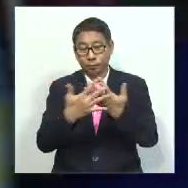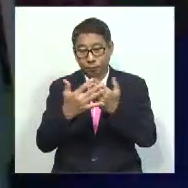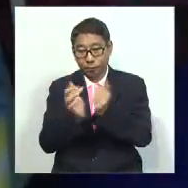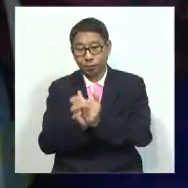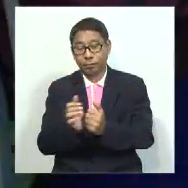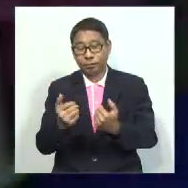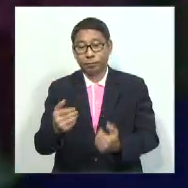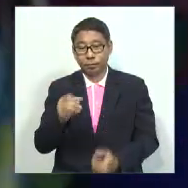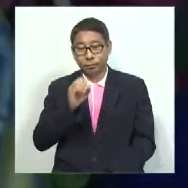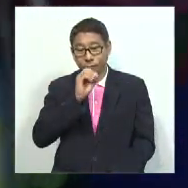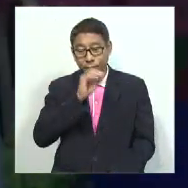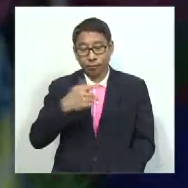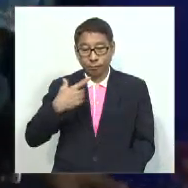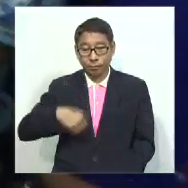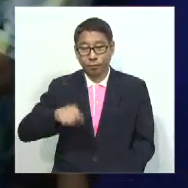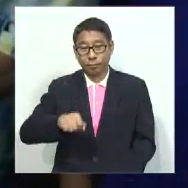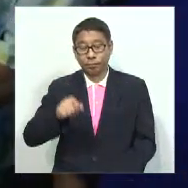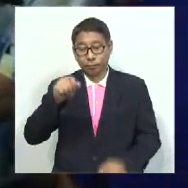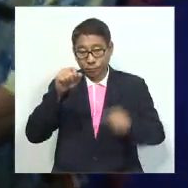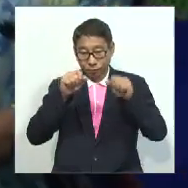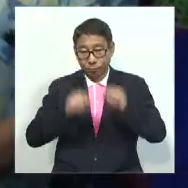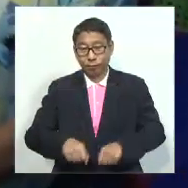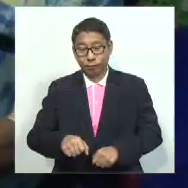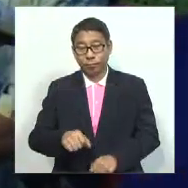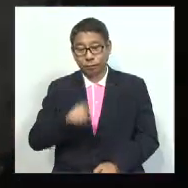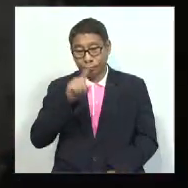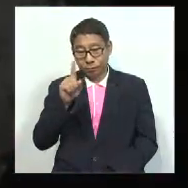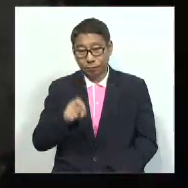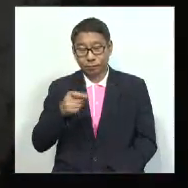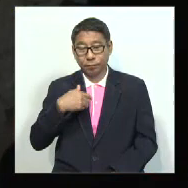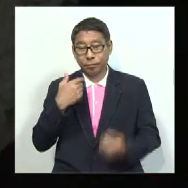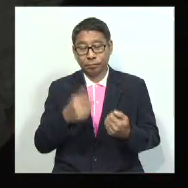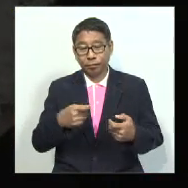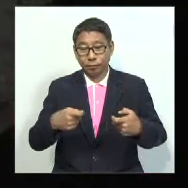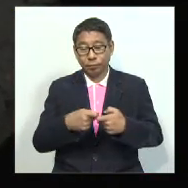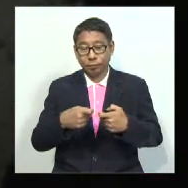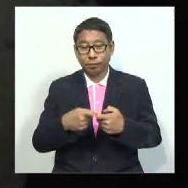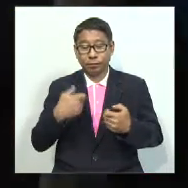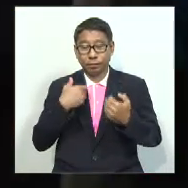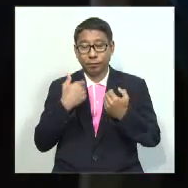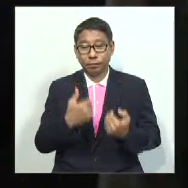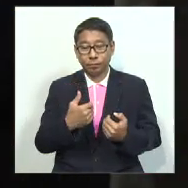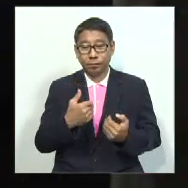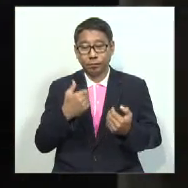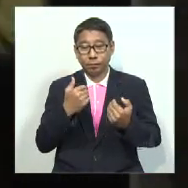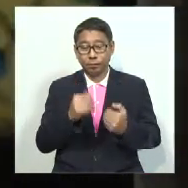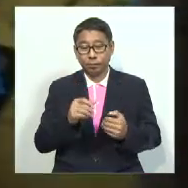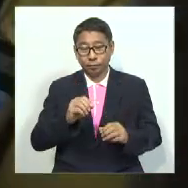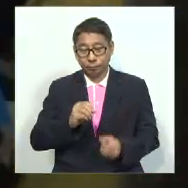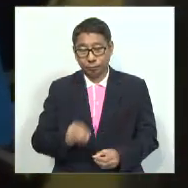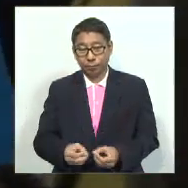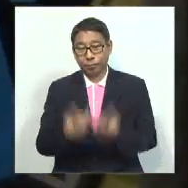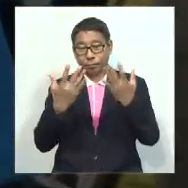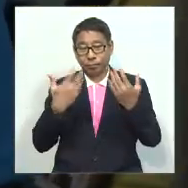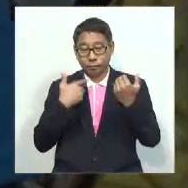แต่ก็ยังไม่สามารถยืนยันได้ว่าศาลจะอนุมัติหมายจับหรือไม่เนื่องจากเหตุที่เกิดขึ้นไม่ใช่เหตุซึ่งหน้าสำหรับการก่อเหตุในครั้